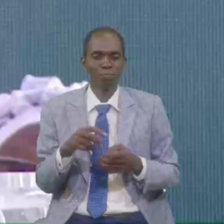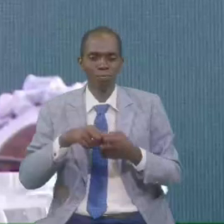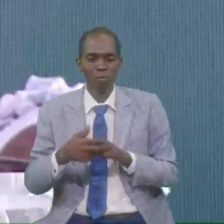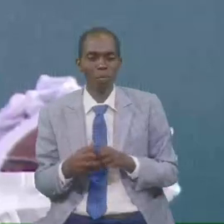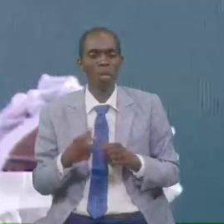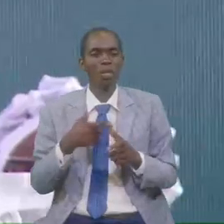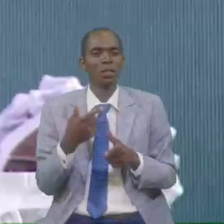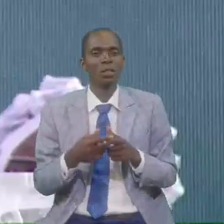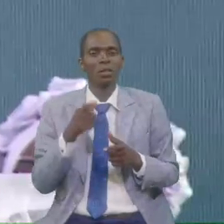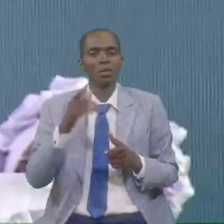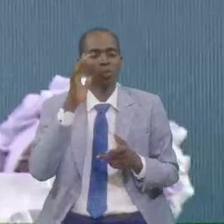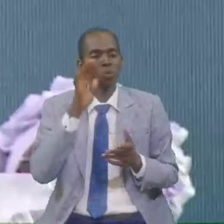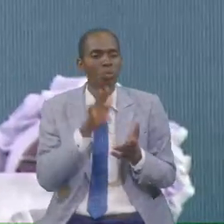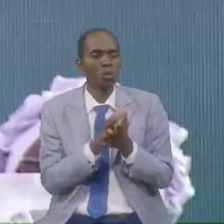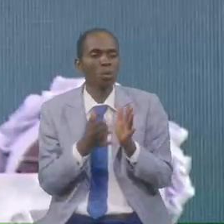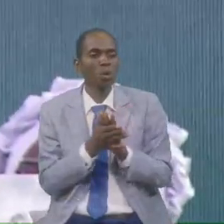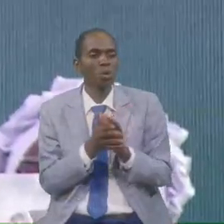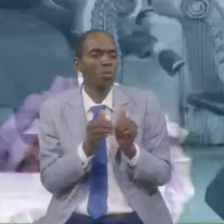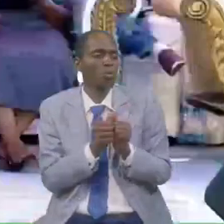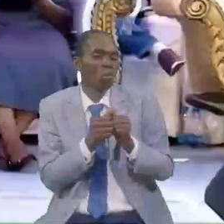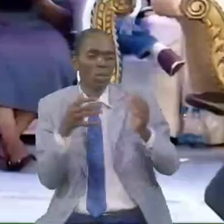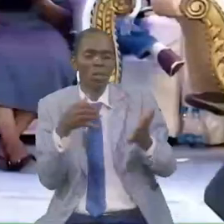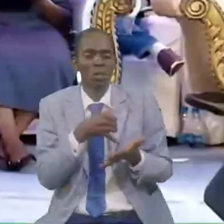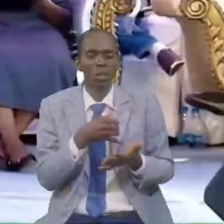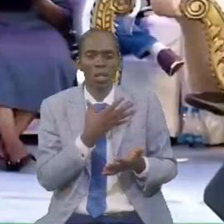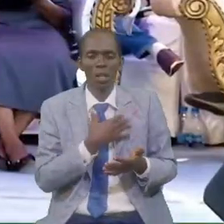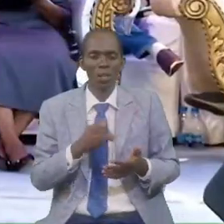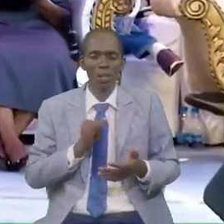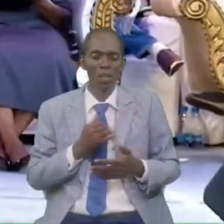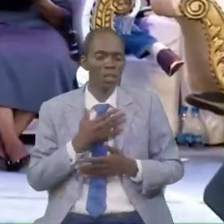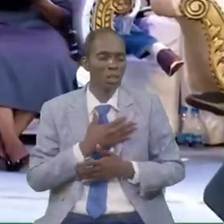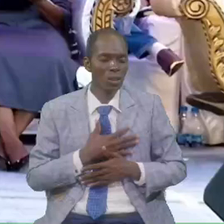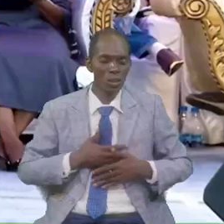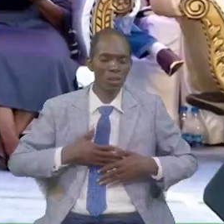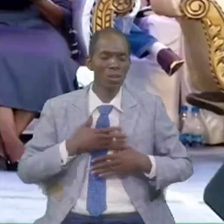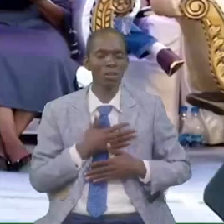Et vous devez, avec le temps, vous habituer à ça. Et je prends plaisir.